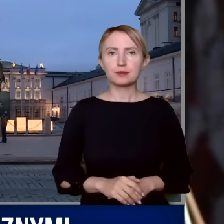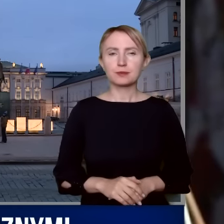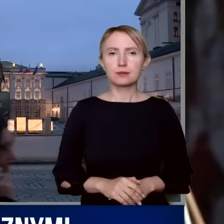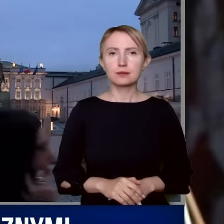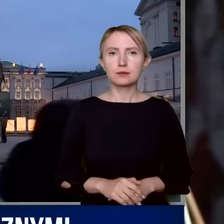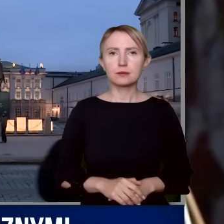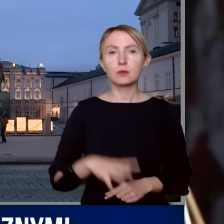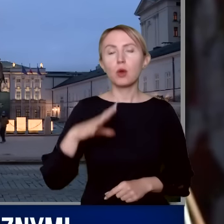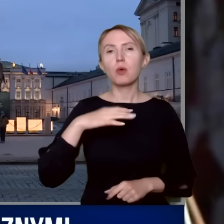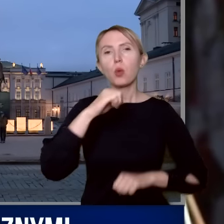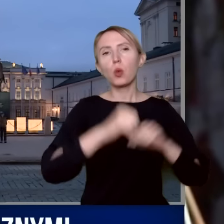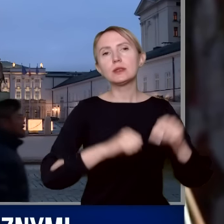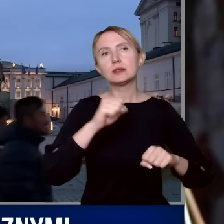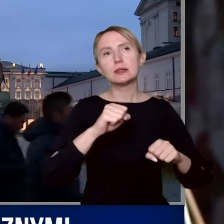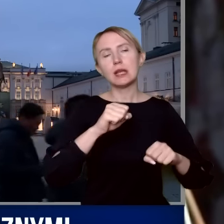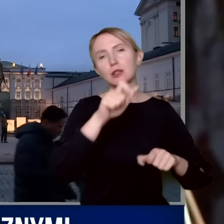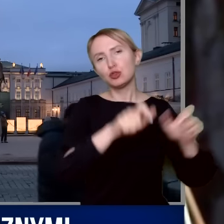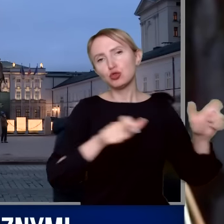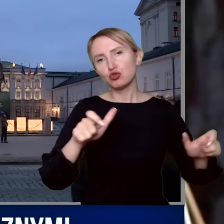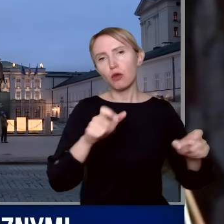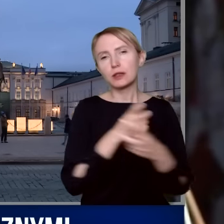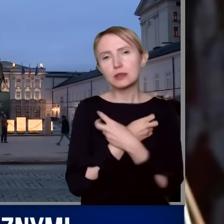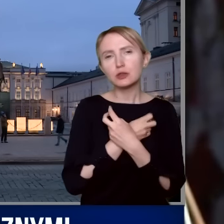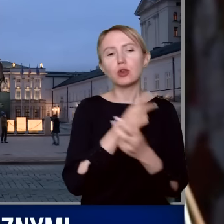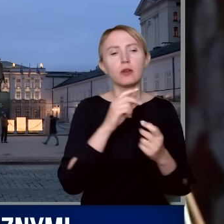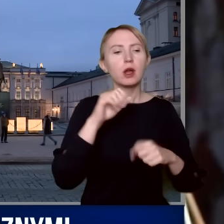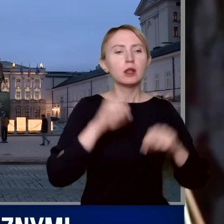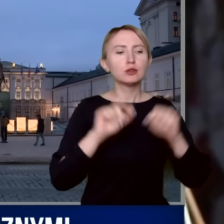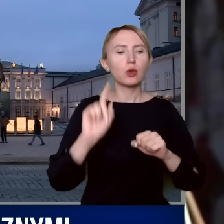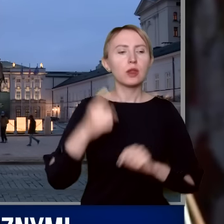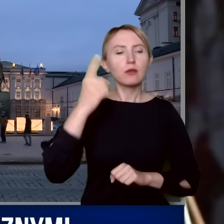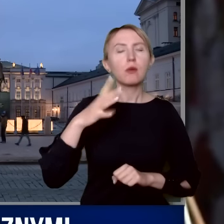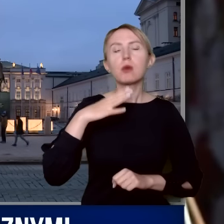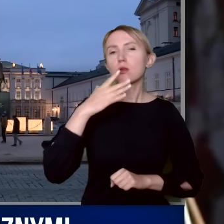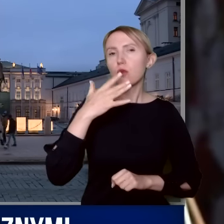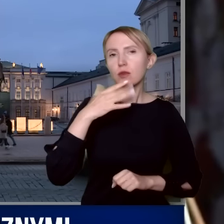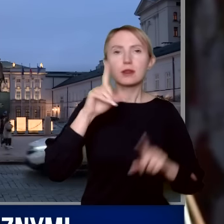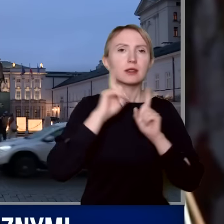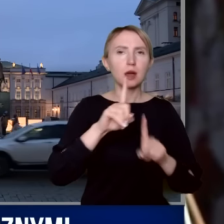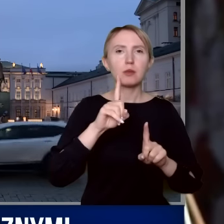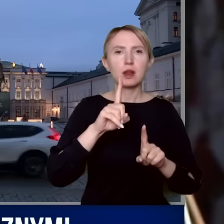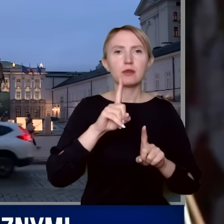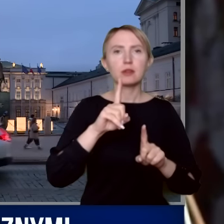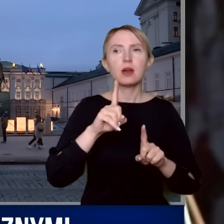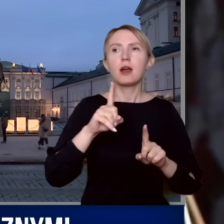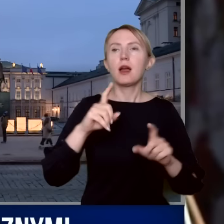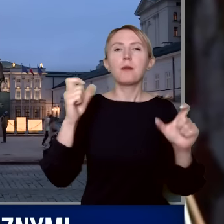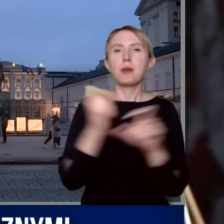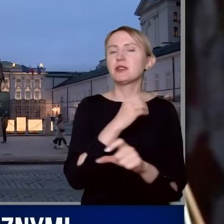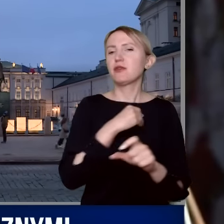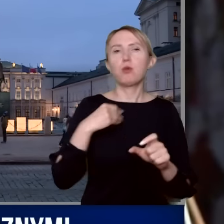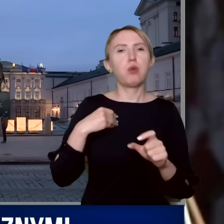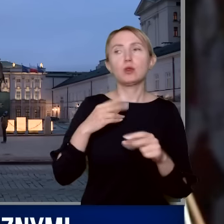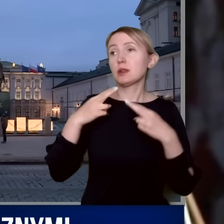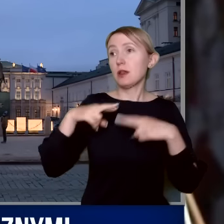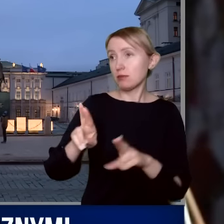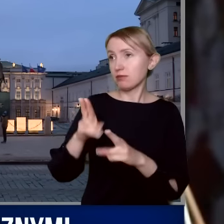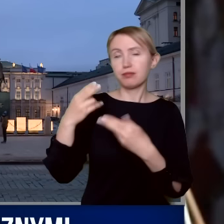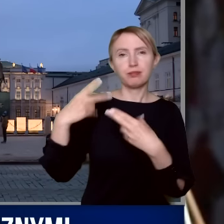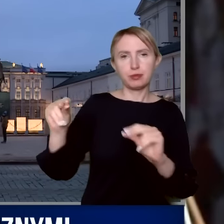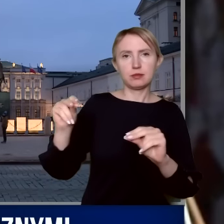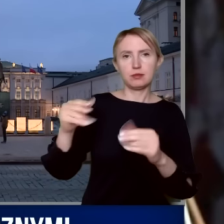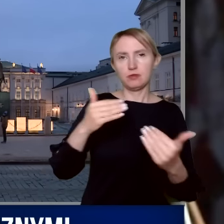sędziowie, są sędziowie w Sądzie Najwyższym, którzy wypowiedzieli tak naprawdę posłuszeństwo państwu polskiemu. Sędziowie zwani